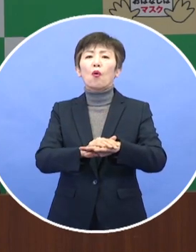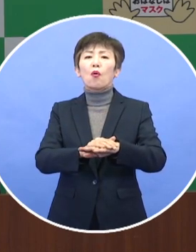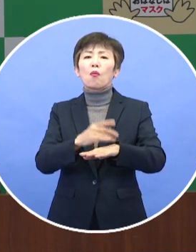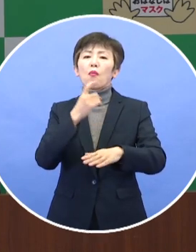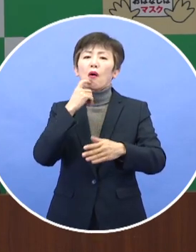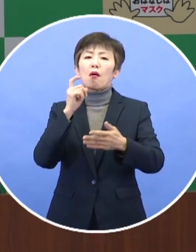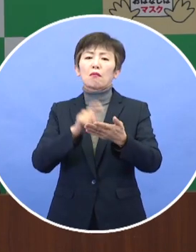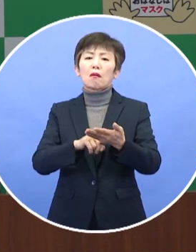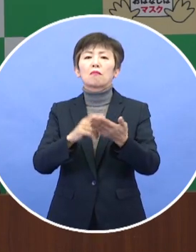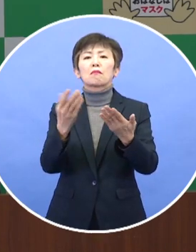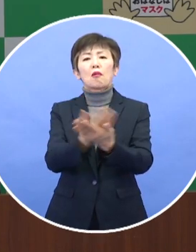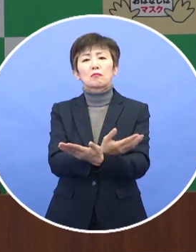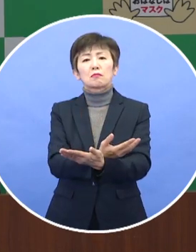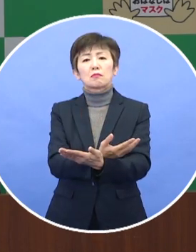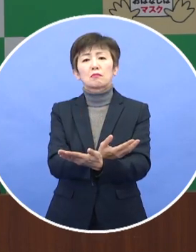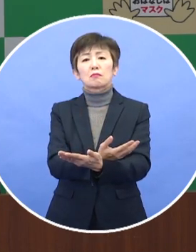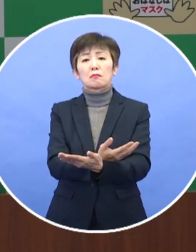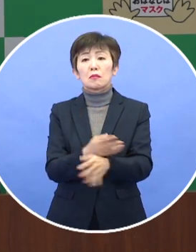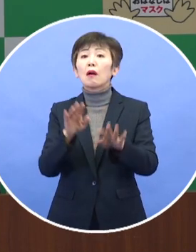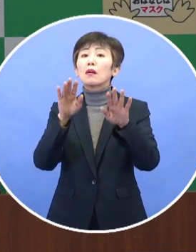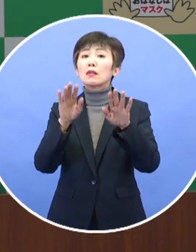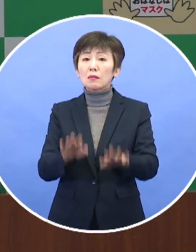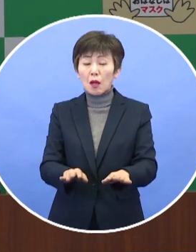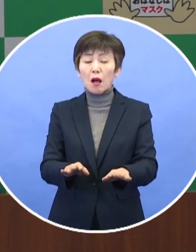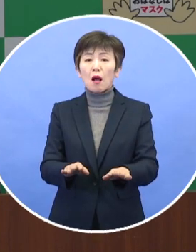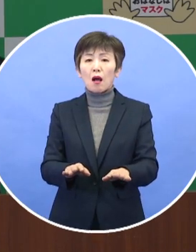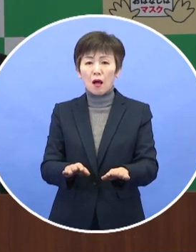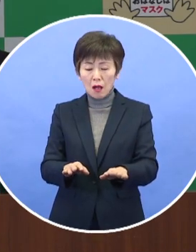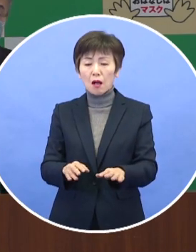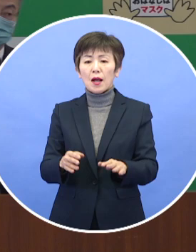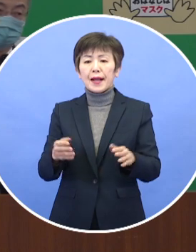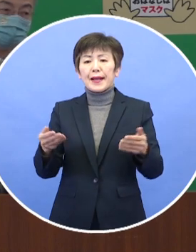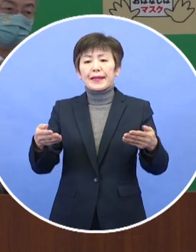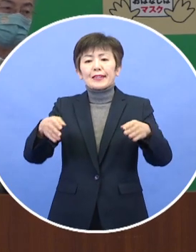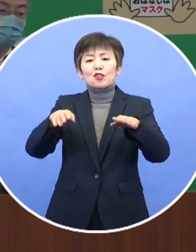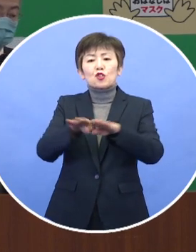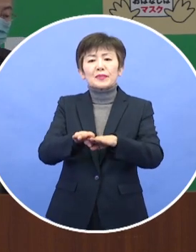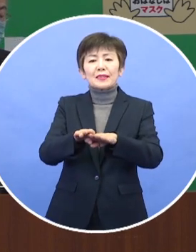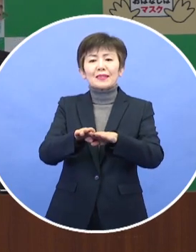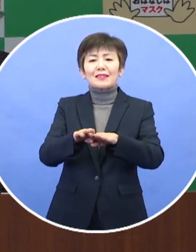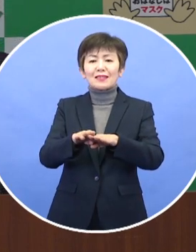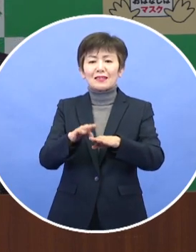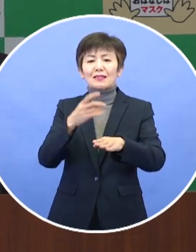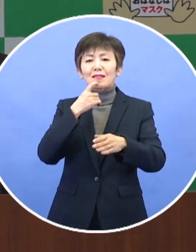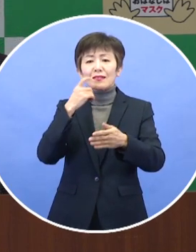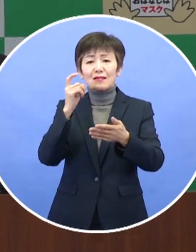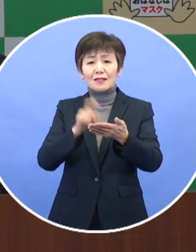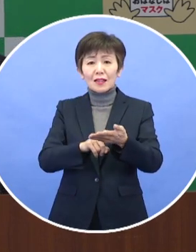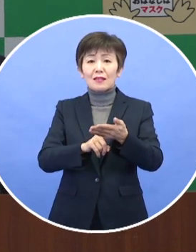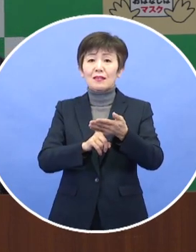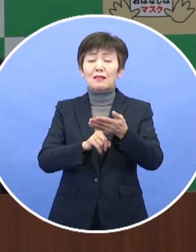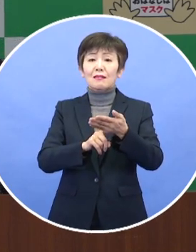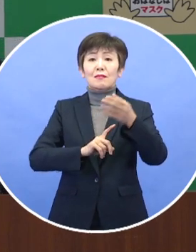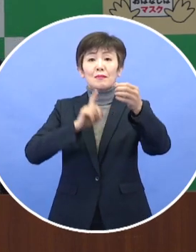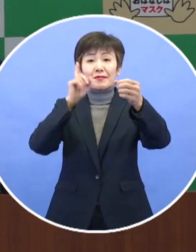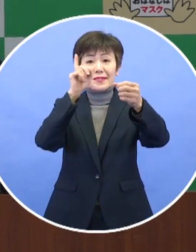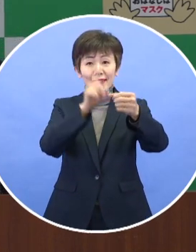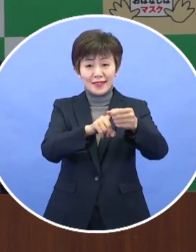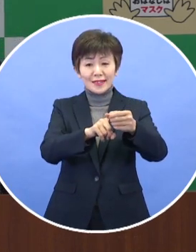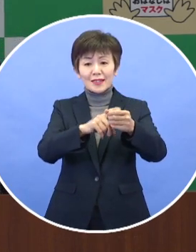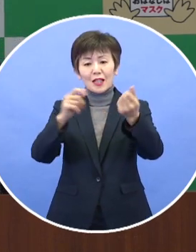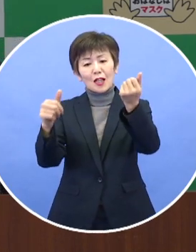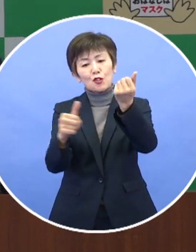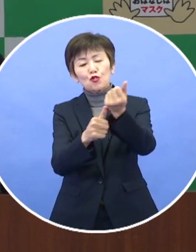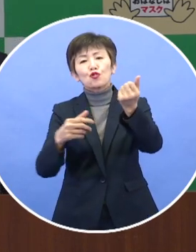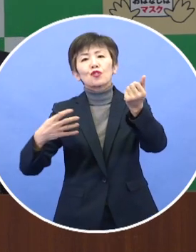取りやすいようにということで副担当制、全面的に2人でやらなくてもですね、誰か副担当がいると何かの時にすぐ